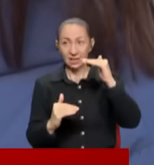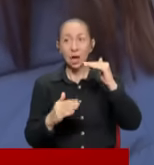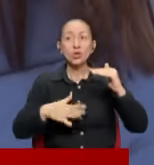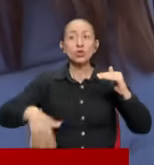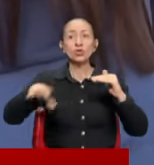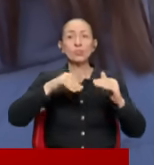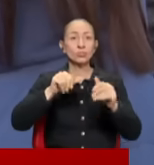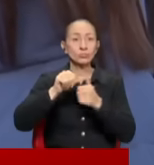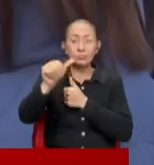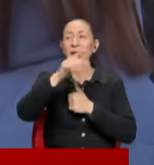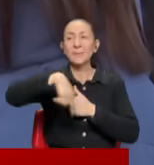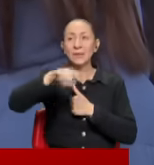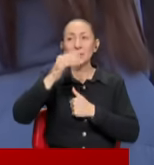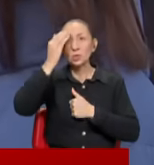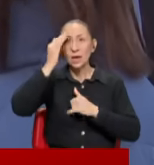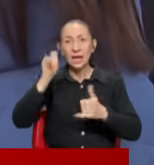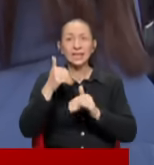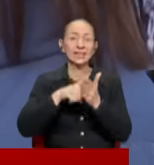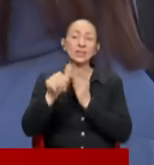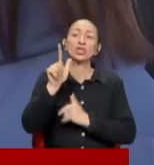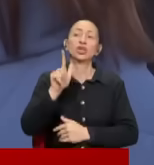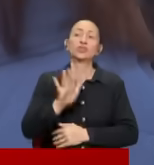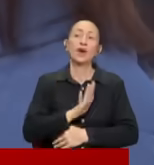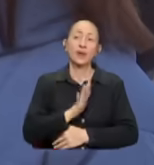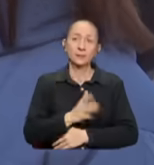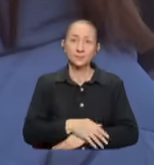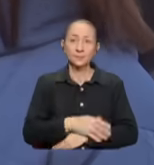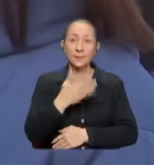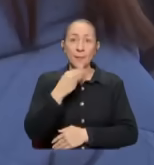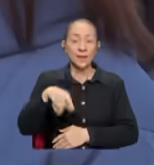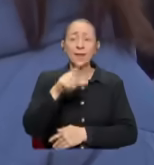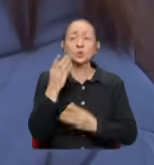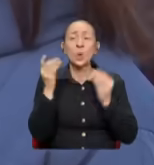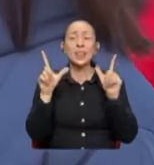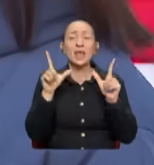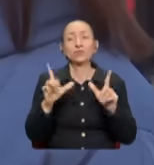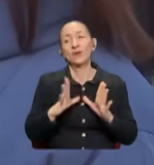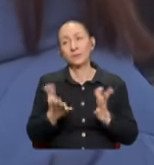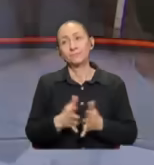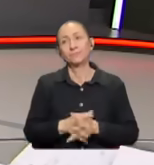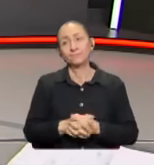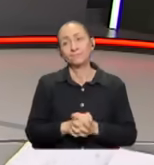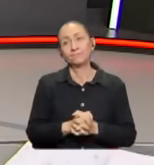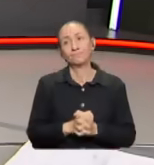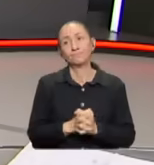tüm vatandaşın, yoksul halkın tamamının ihtiyacı var yani. Emeklilerin çok ihtiyacı var ya.